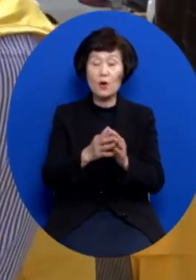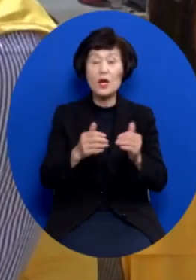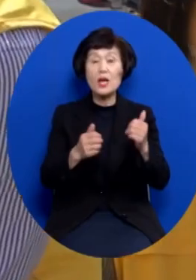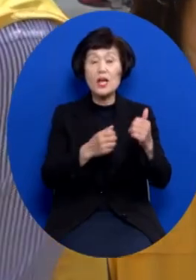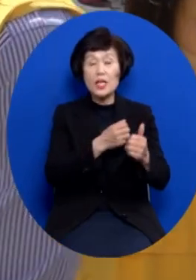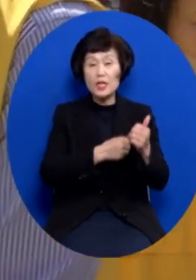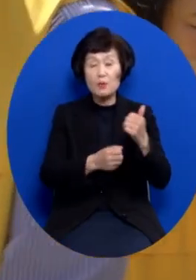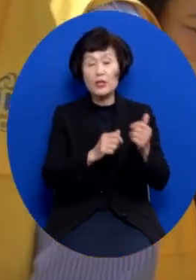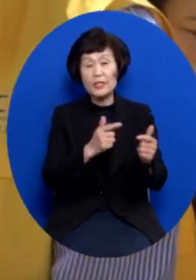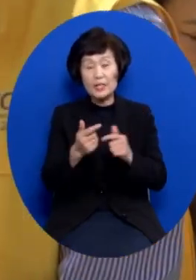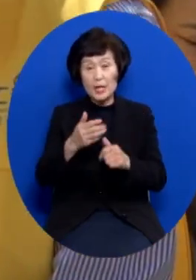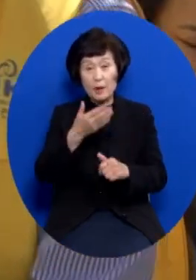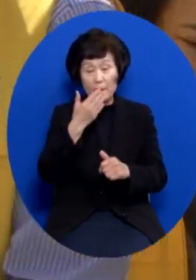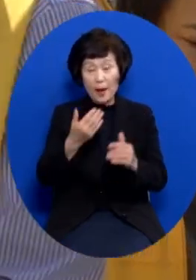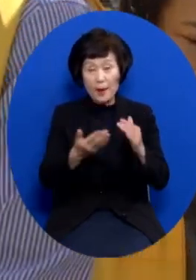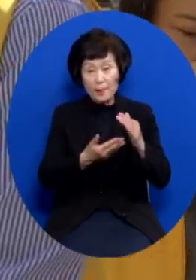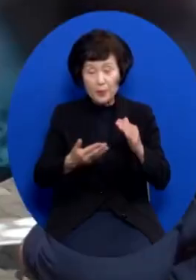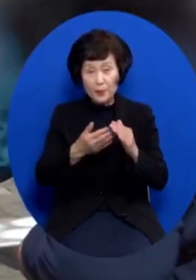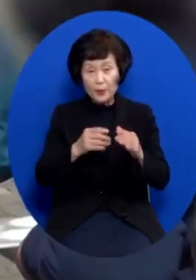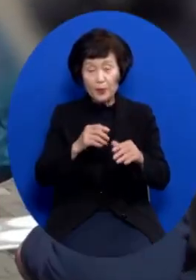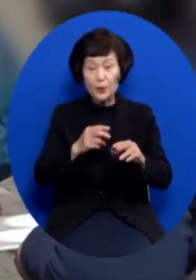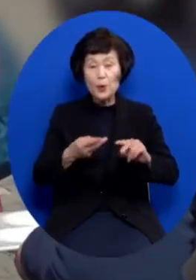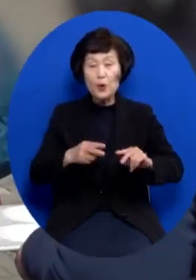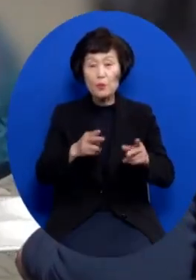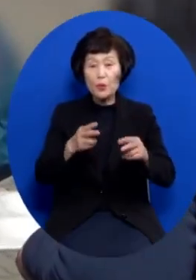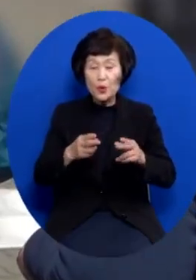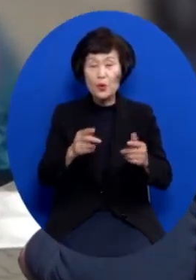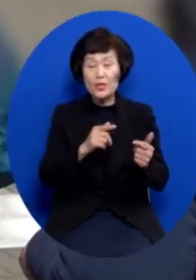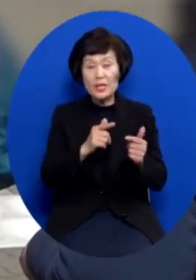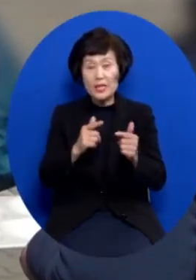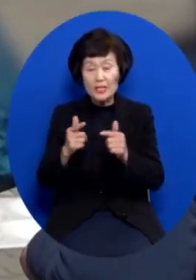임원들이 밥과 미역국, 불고기와 오이소박이